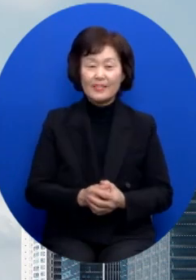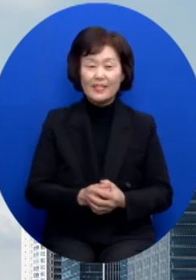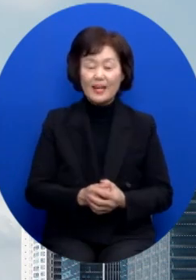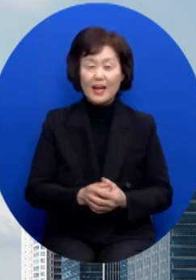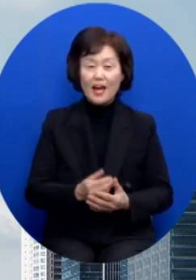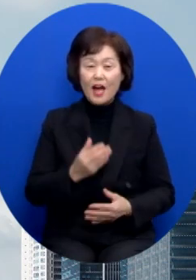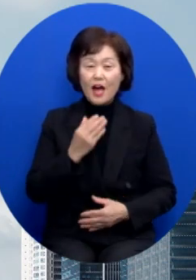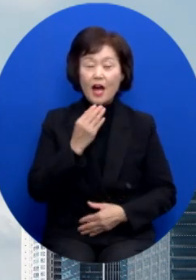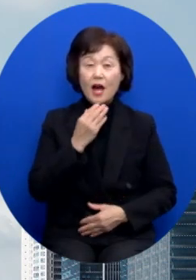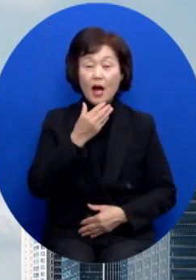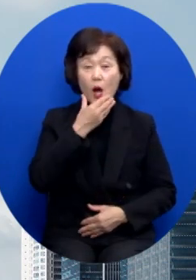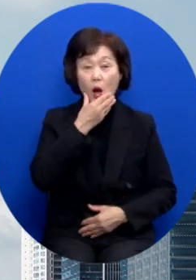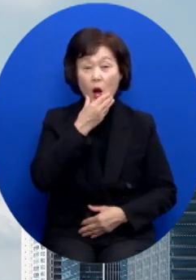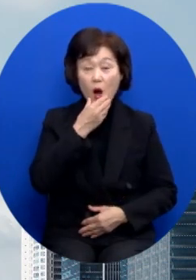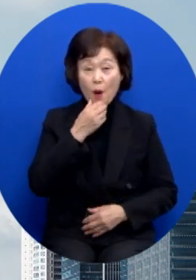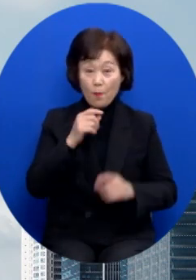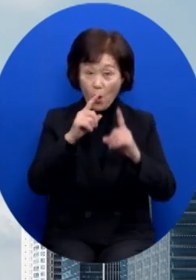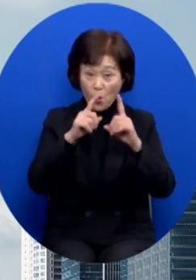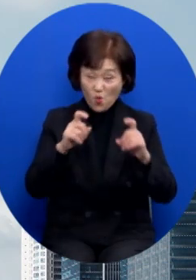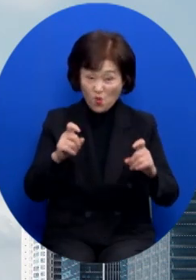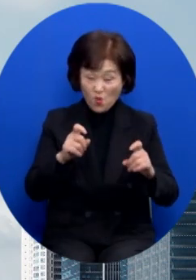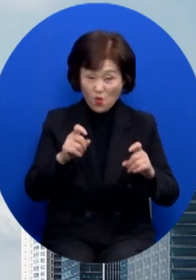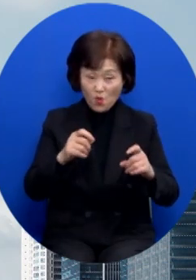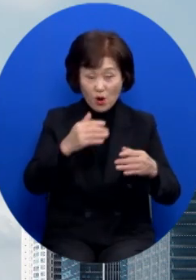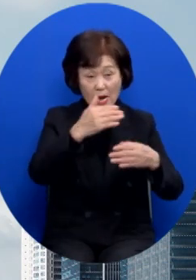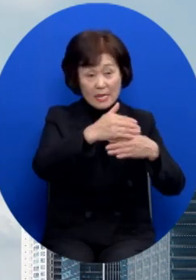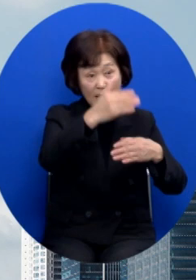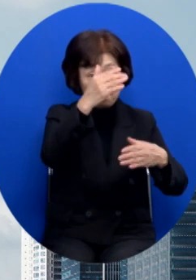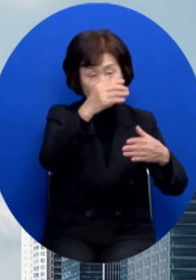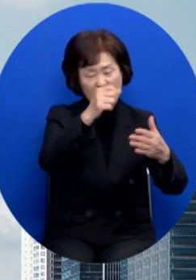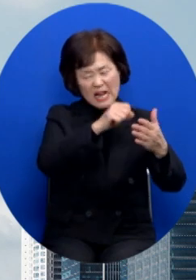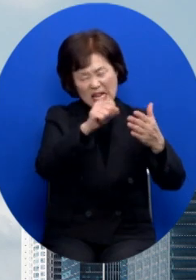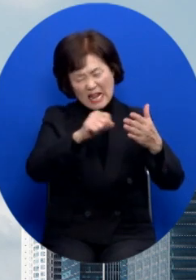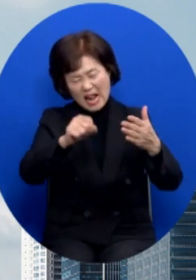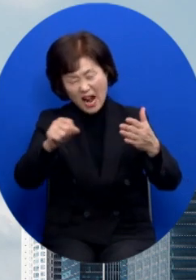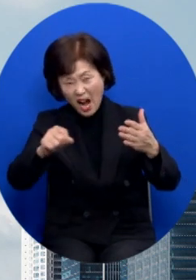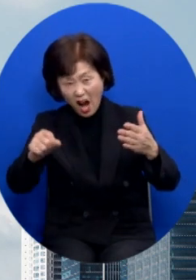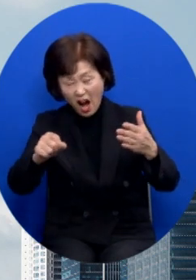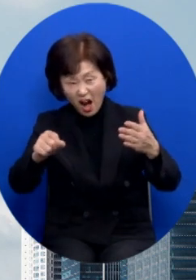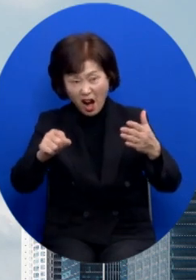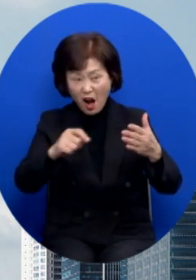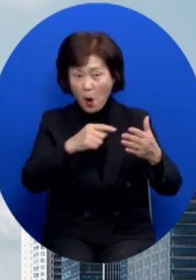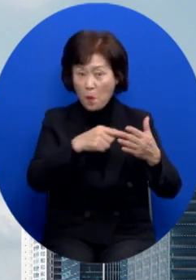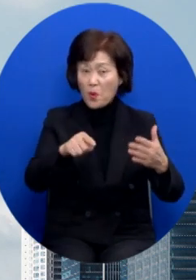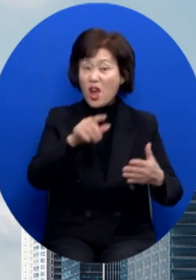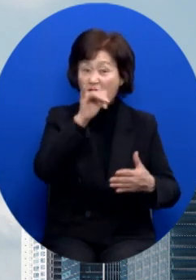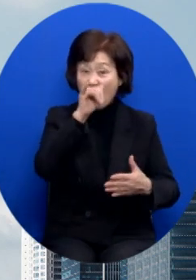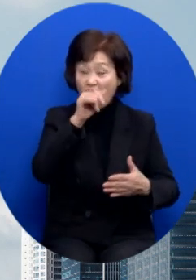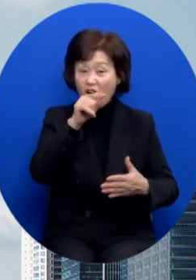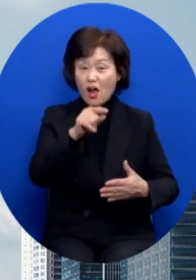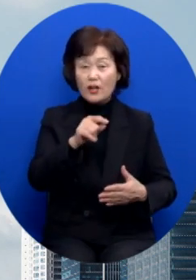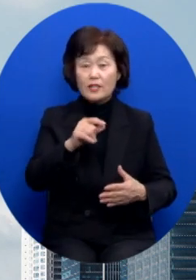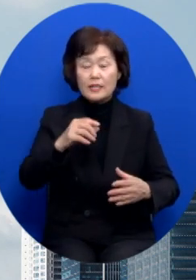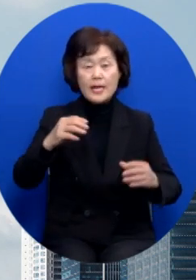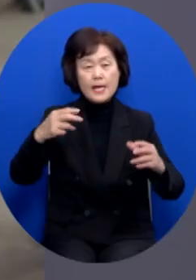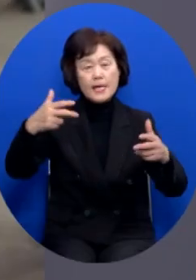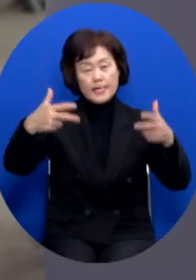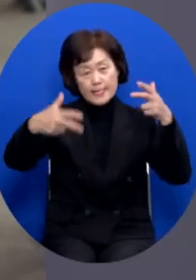경복궁 담벼락이 낙서로 훼손되는 사건이 잇따르는 가운데 관리소가 CCTV 추가 설치를 검토하고 있습니다.